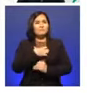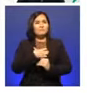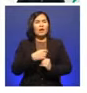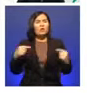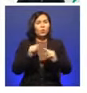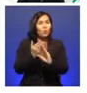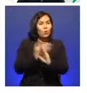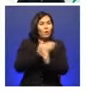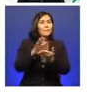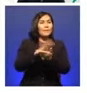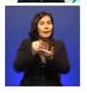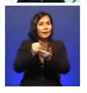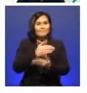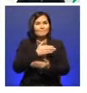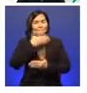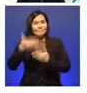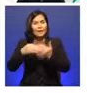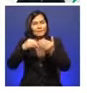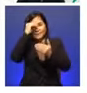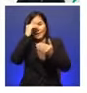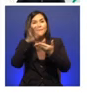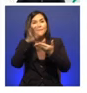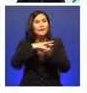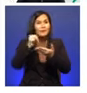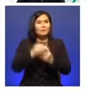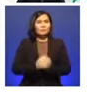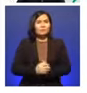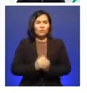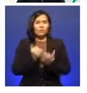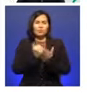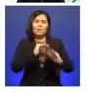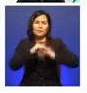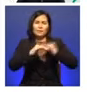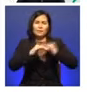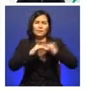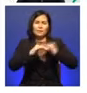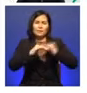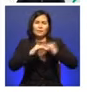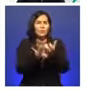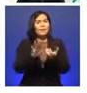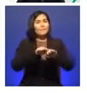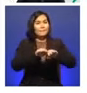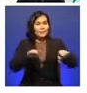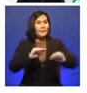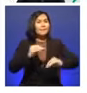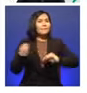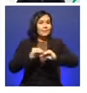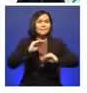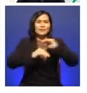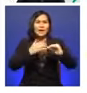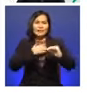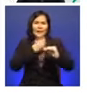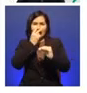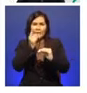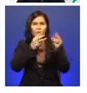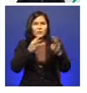ดับอุดมศึกษาเราคิดว่าคนที่นอกจากเรื่องของการพัฒนาคุณภาพและมาตรฐานต่างๆก็อยากที่จะเห็นกลไกการควบคุมค่า